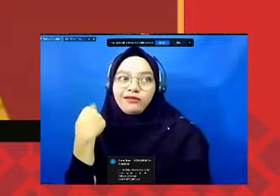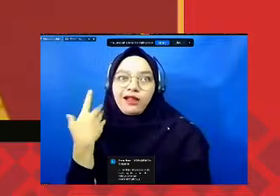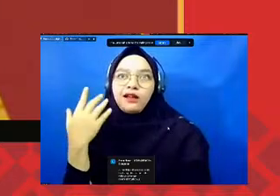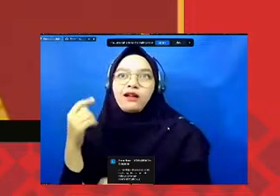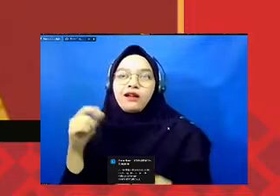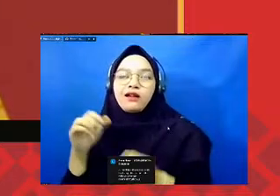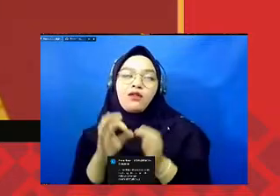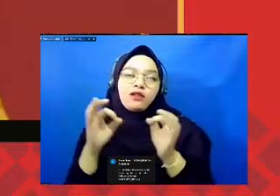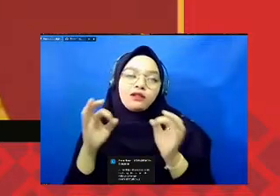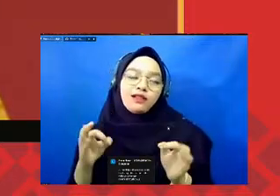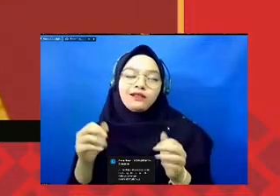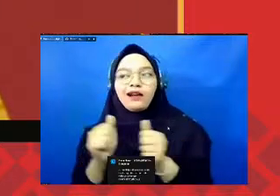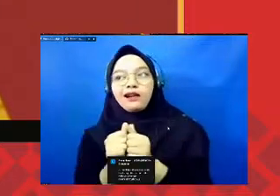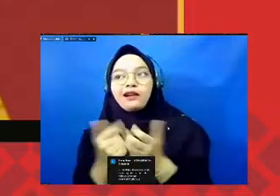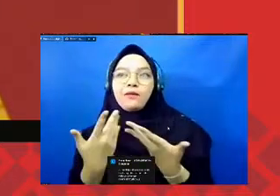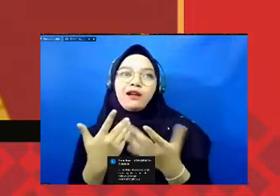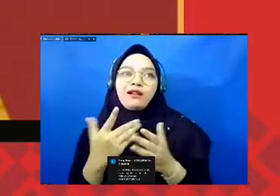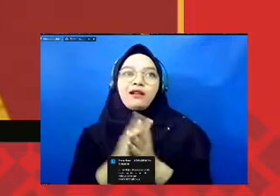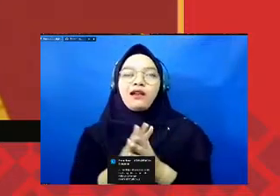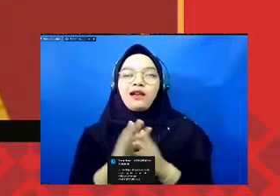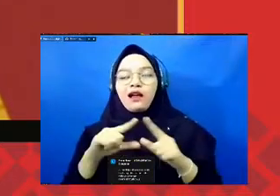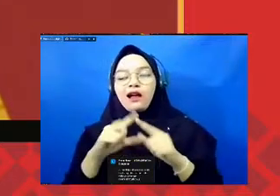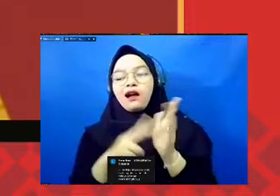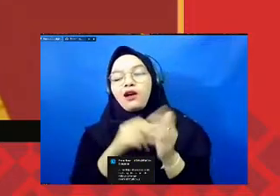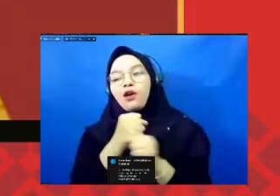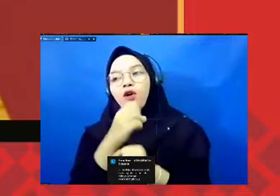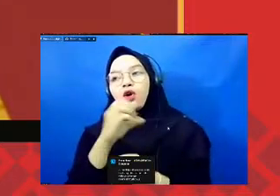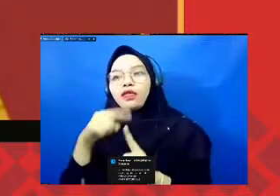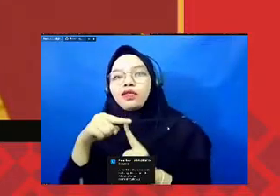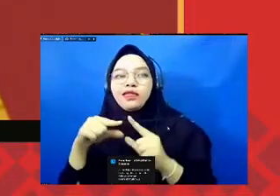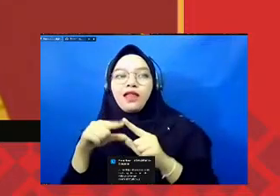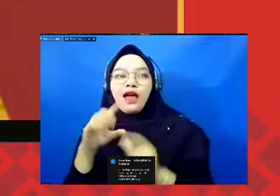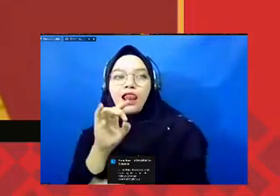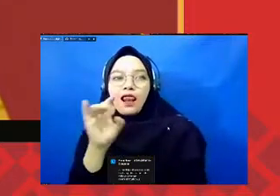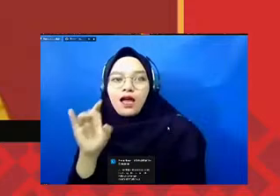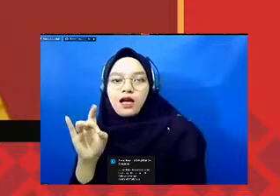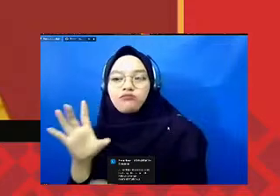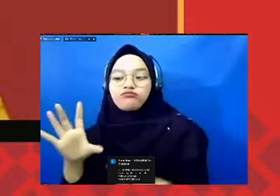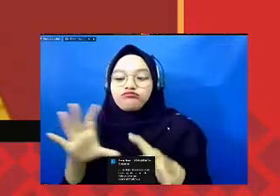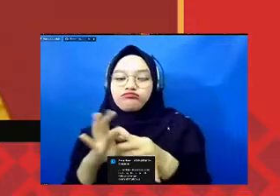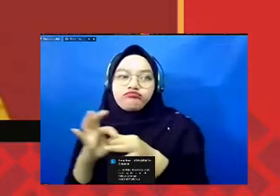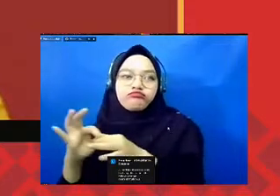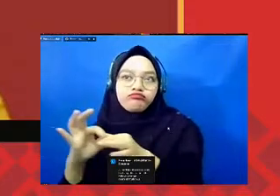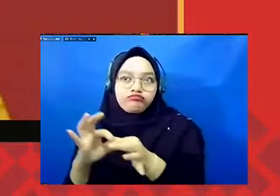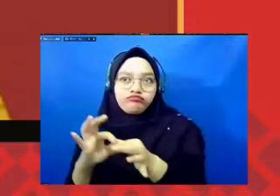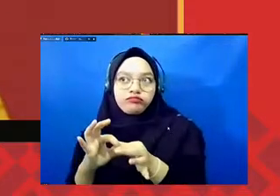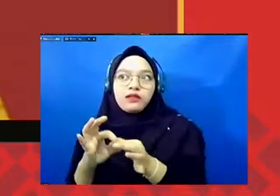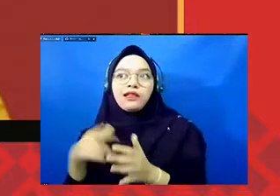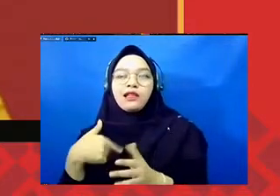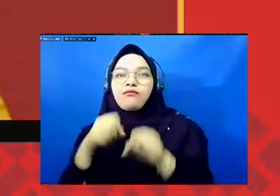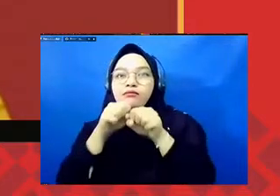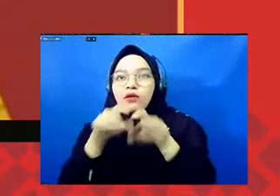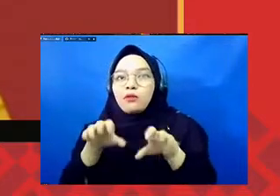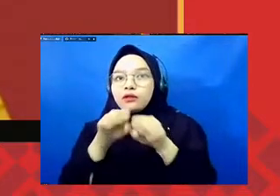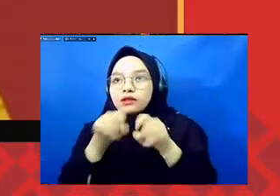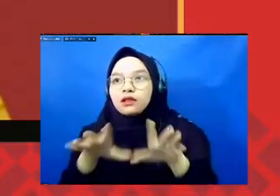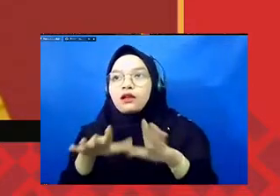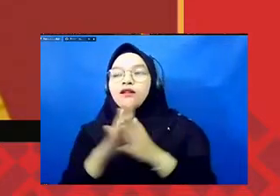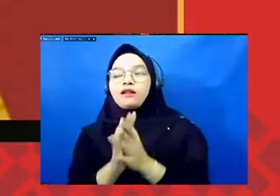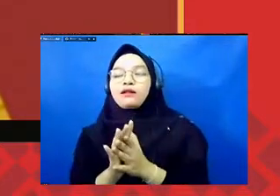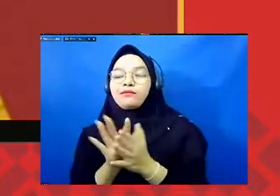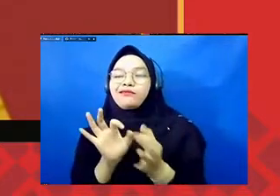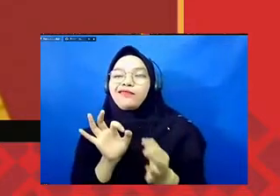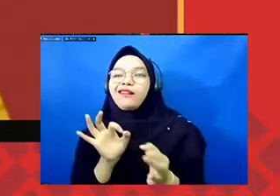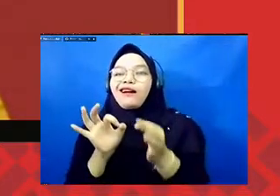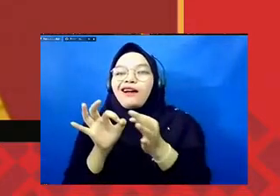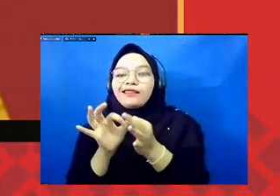yang lain, dengan partner, kita mempromosikan human rights approach, khususnya